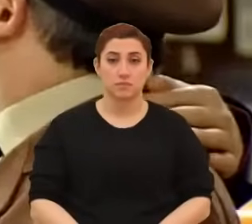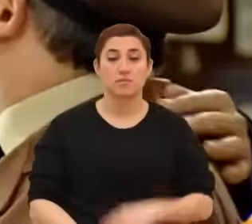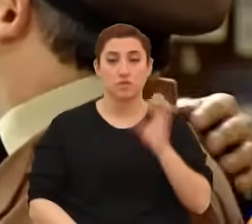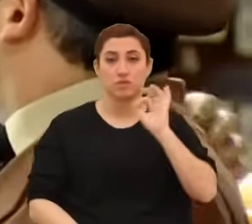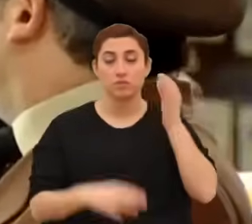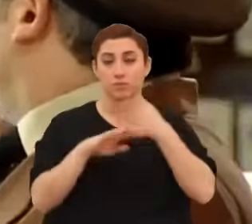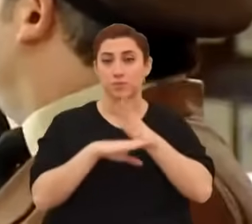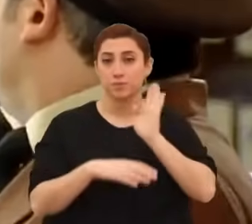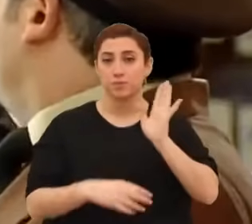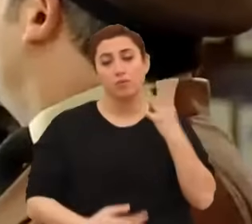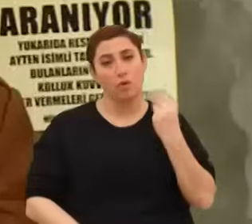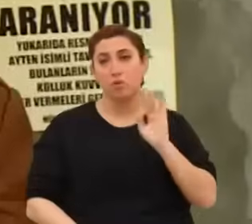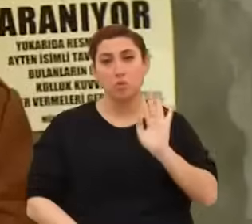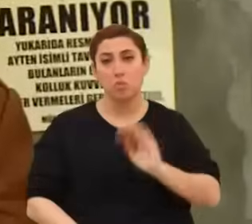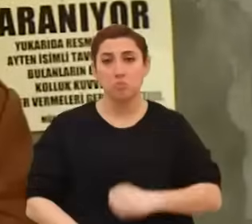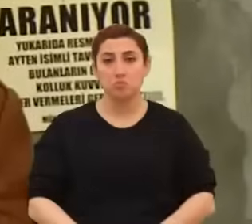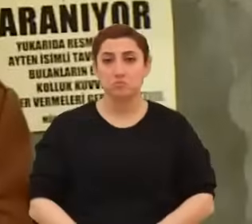Evet, evet. Tabii. İyi, tamam.